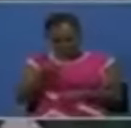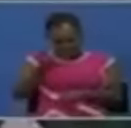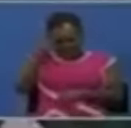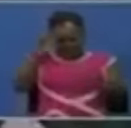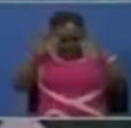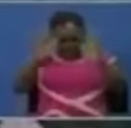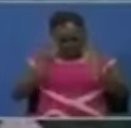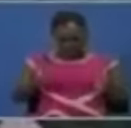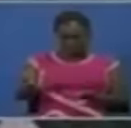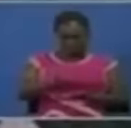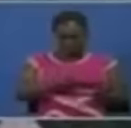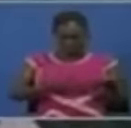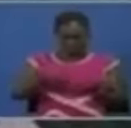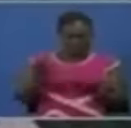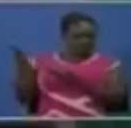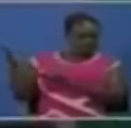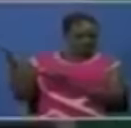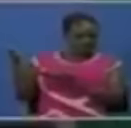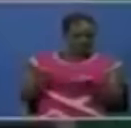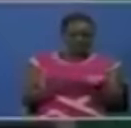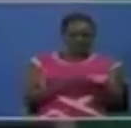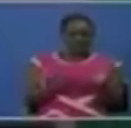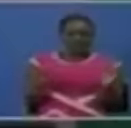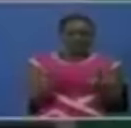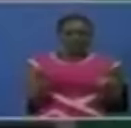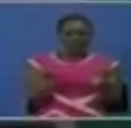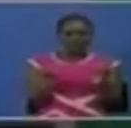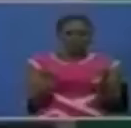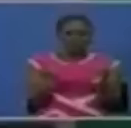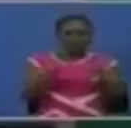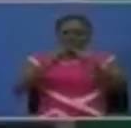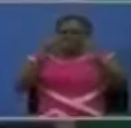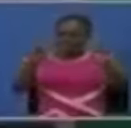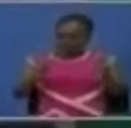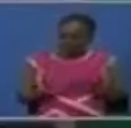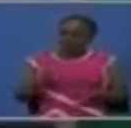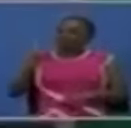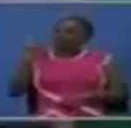umuhimu wa utangamano huu, au sio Mswahili? Ukiisha ukabila